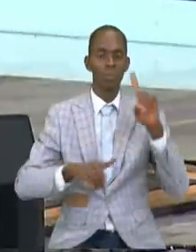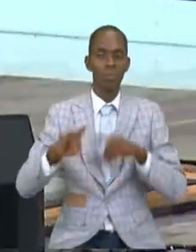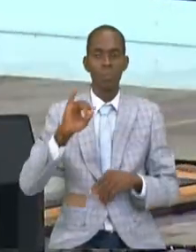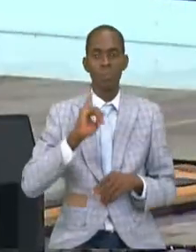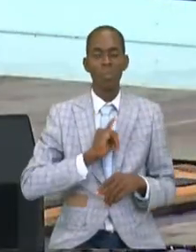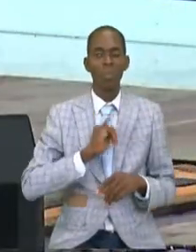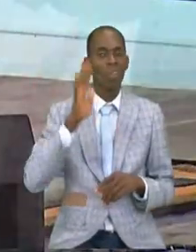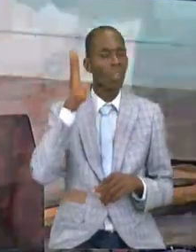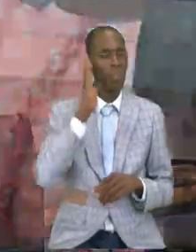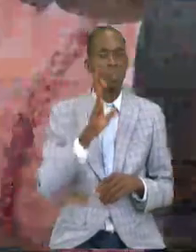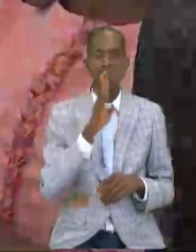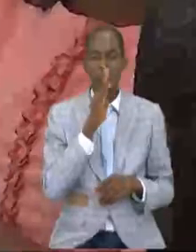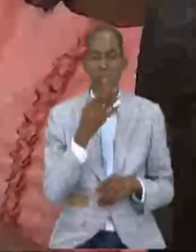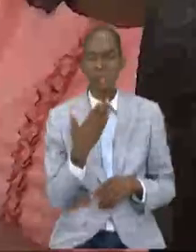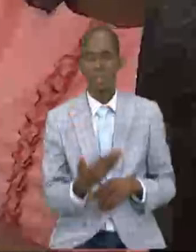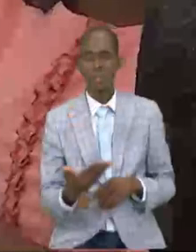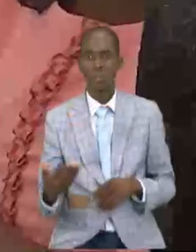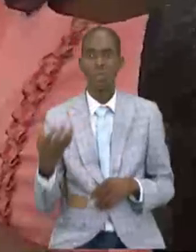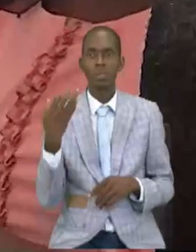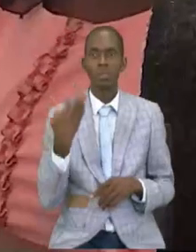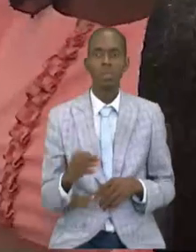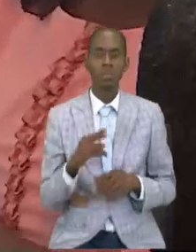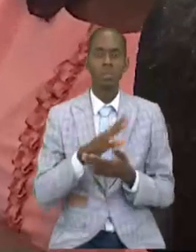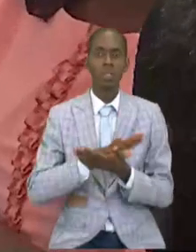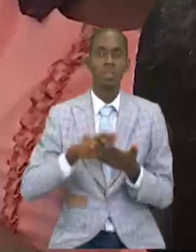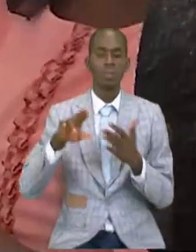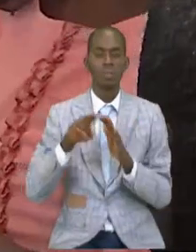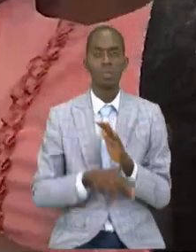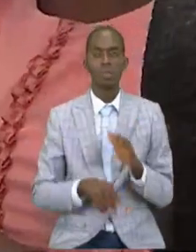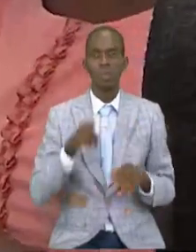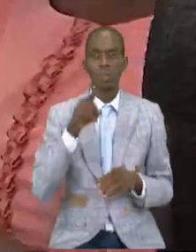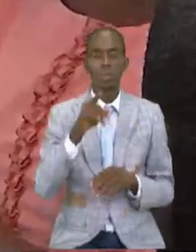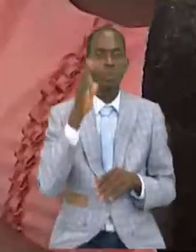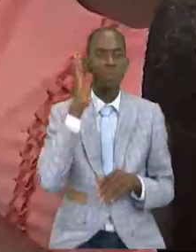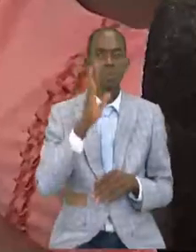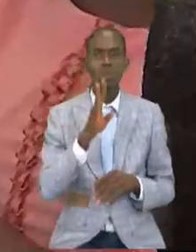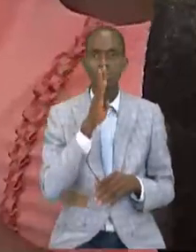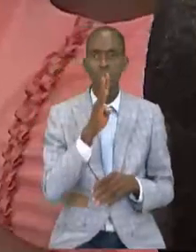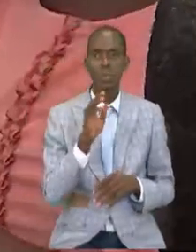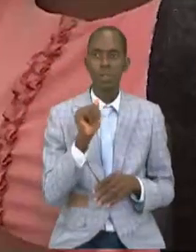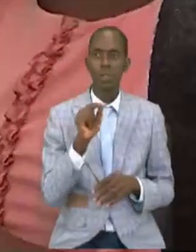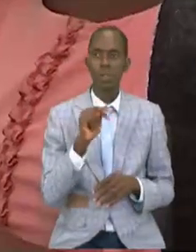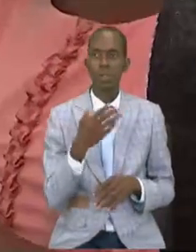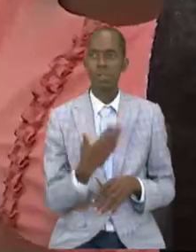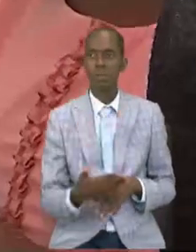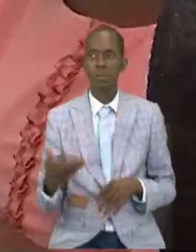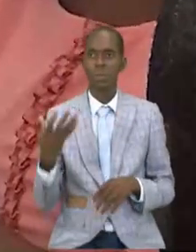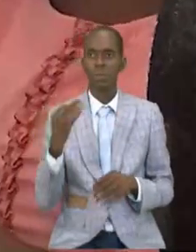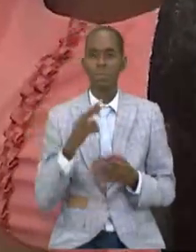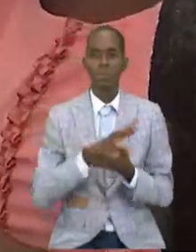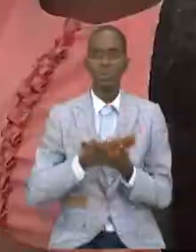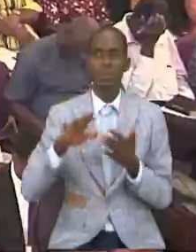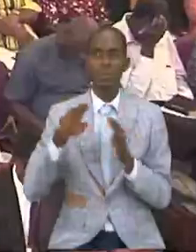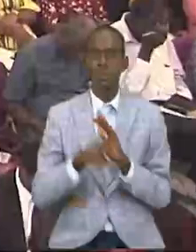Je serai un instrument de justice. Vous serez des instruments de